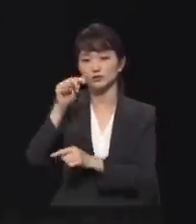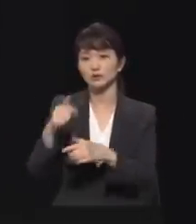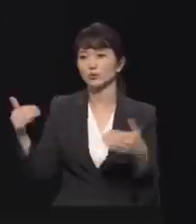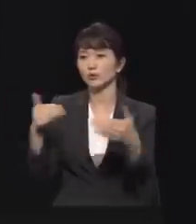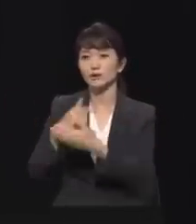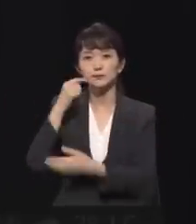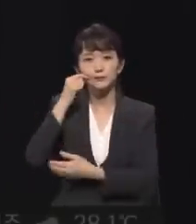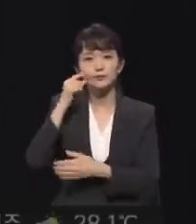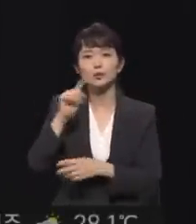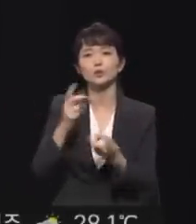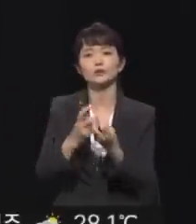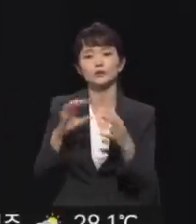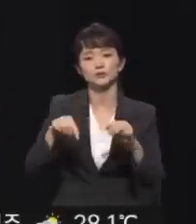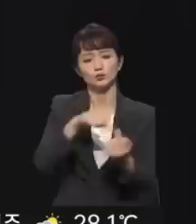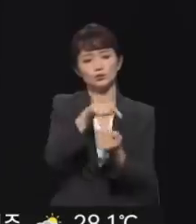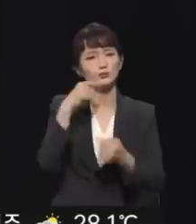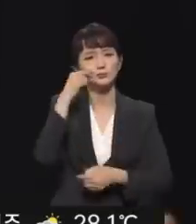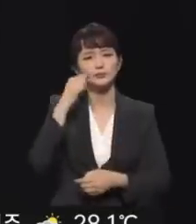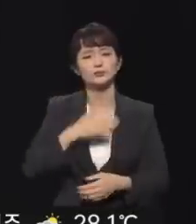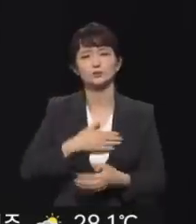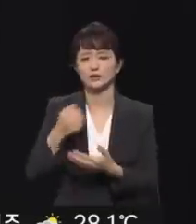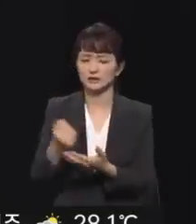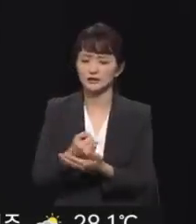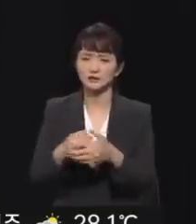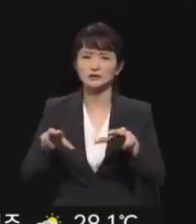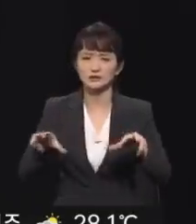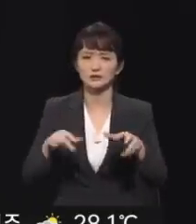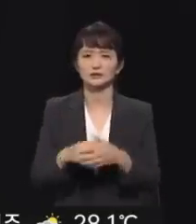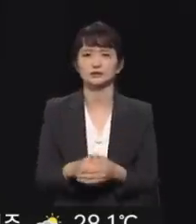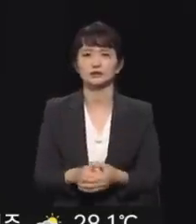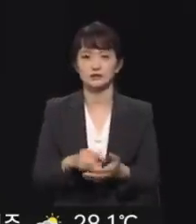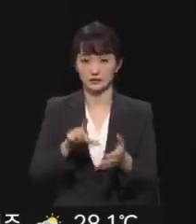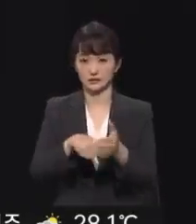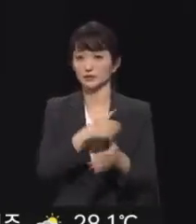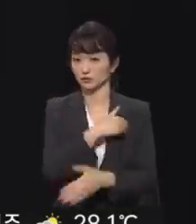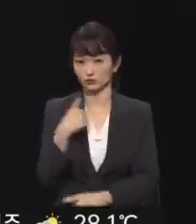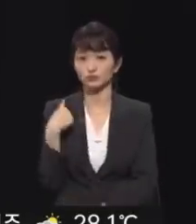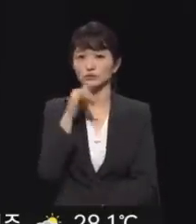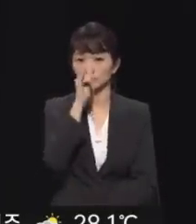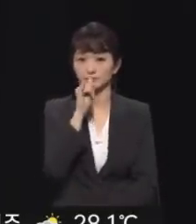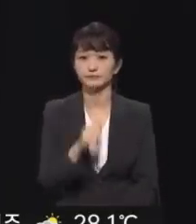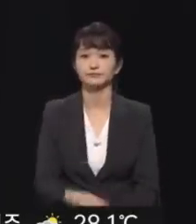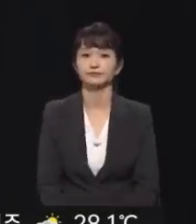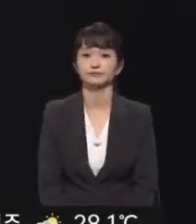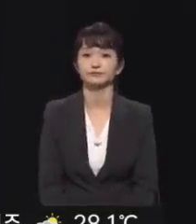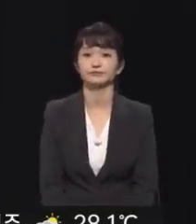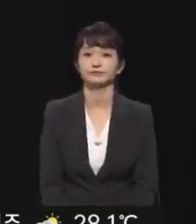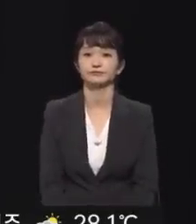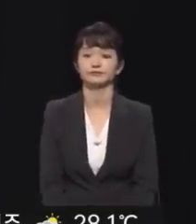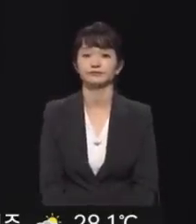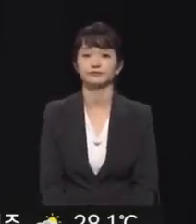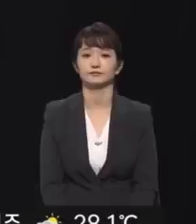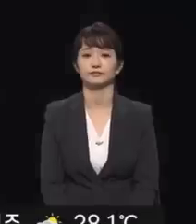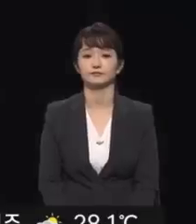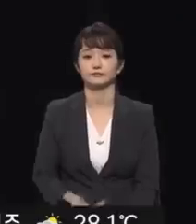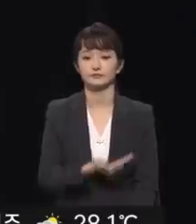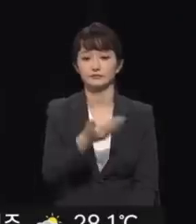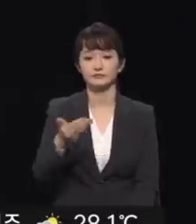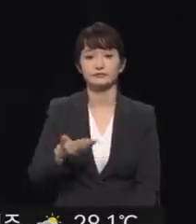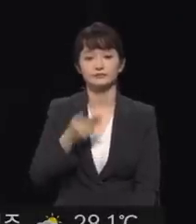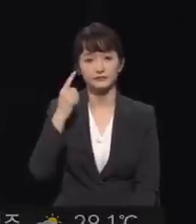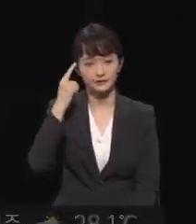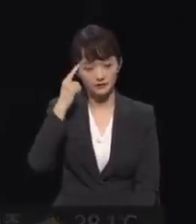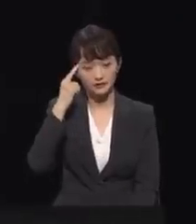갑니까 그래서 그게 안타까운데 저는 지금도 충분히 시간이 있다라고 생각합니다 예 가 있으며 여러분들의 의견을 많이